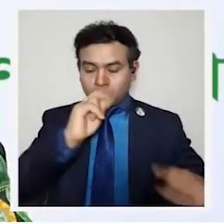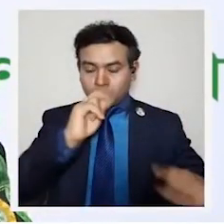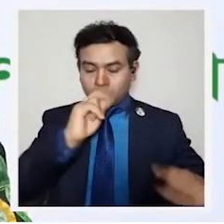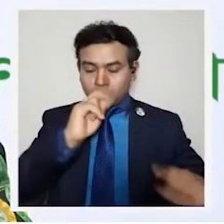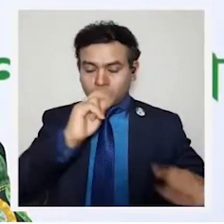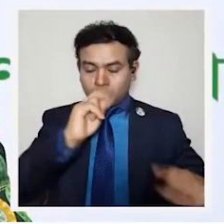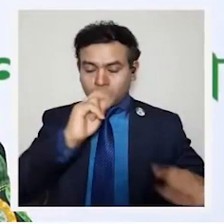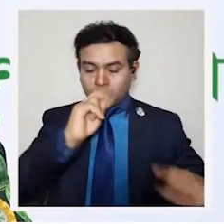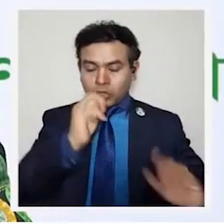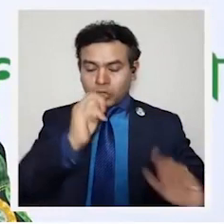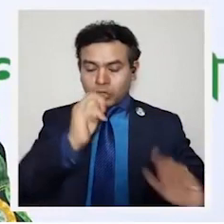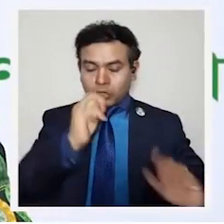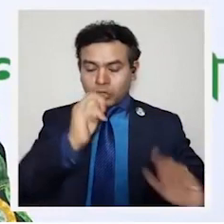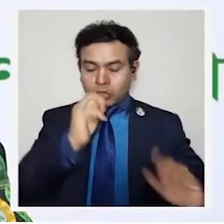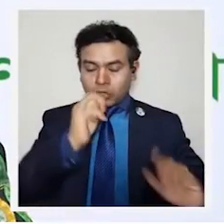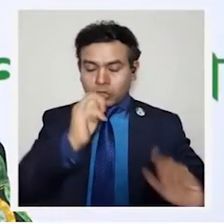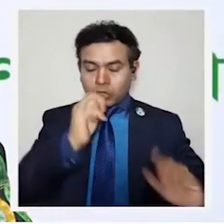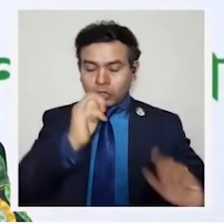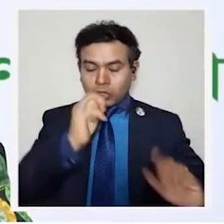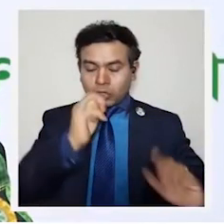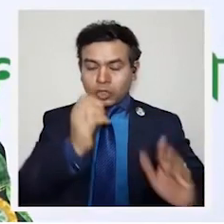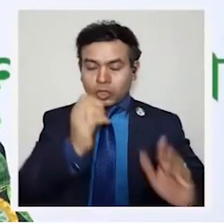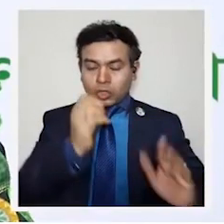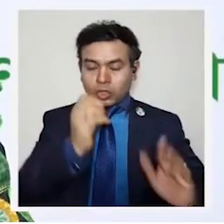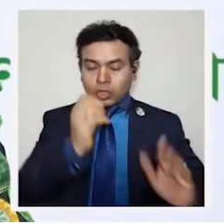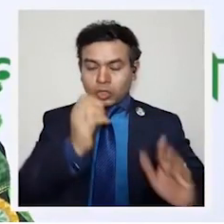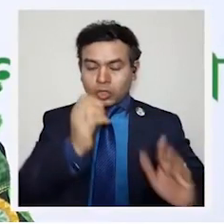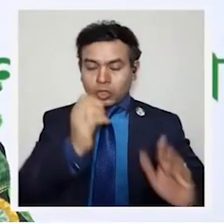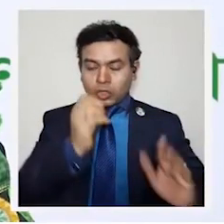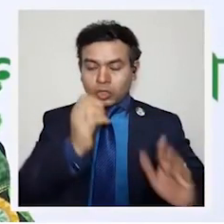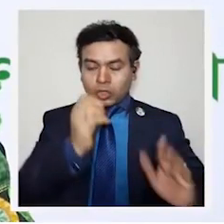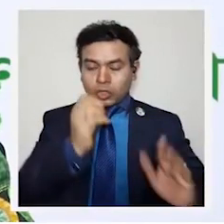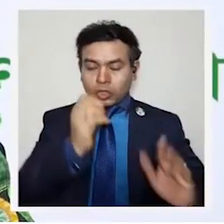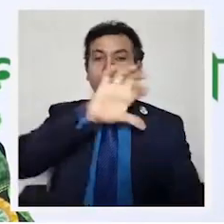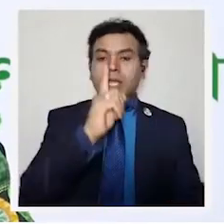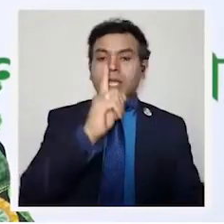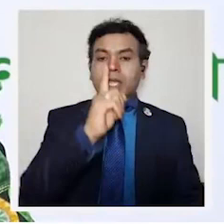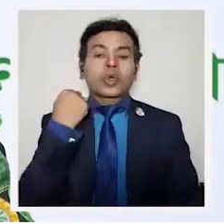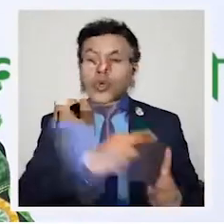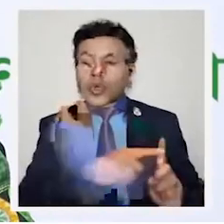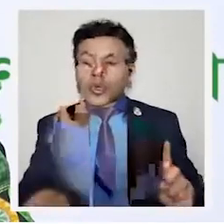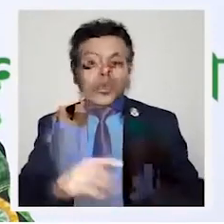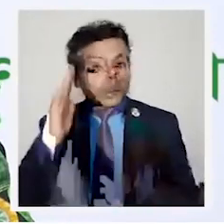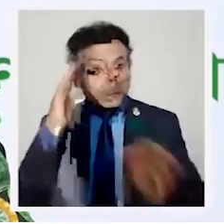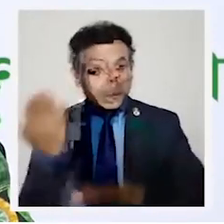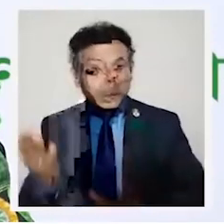13903 জন। গত শনিবার 6 জনের বুলেটিনে জানানো হয়, করোনায় আক্রান্ত হয়ে গত 24 ঘন্টায় 35 জন মারা